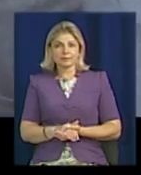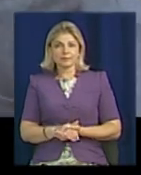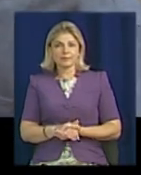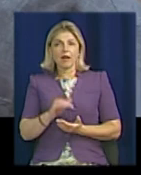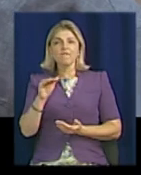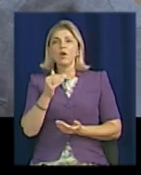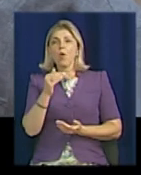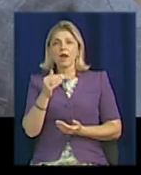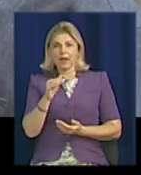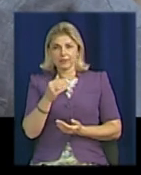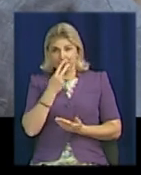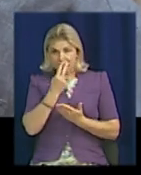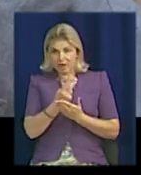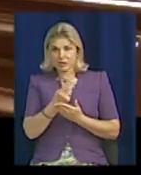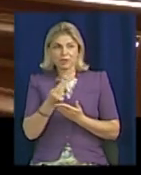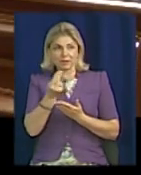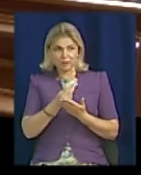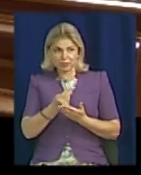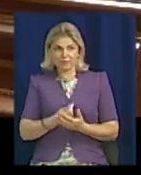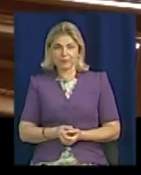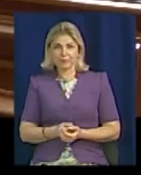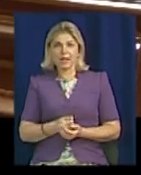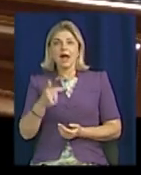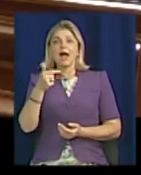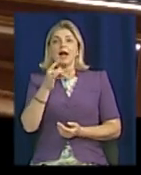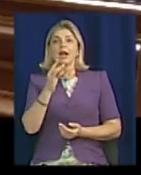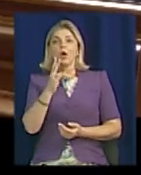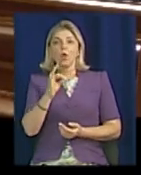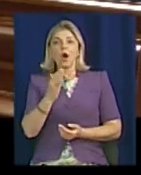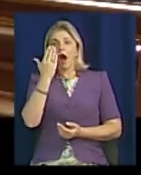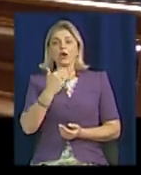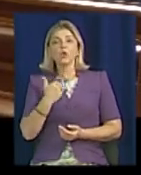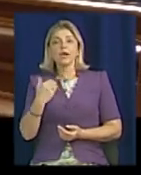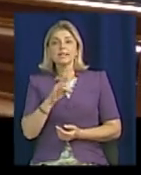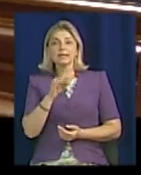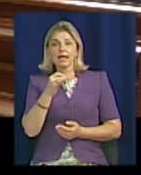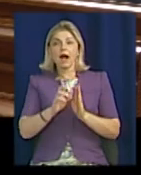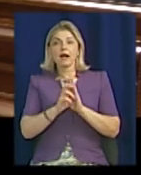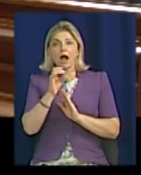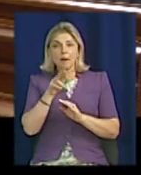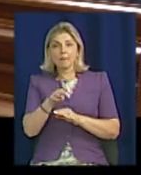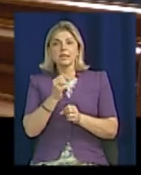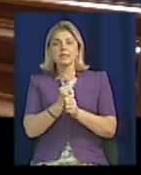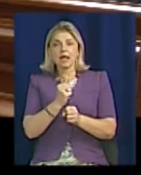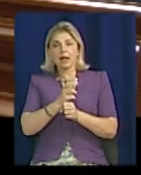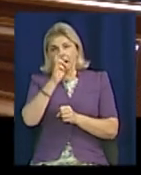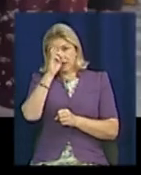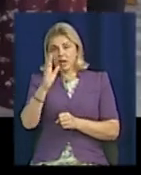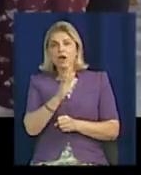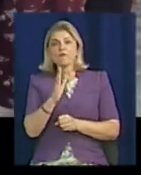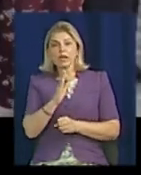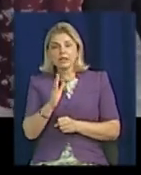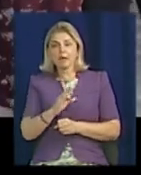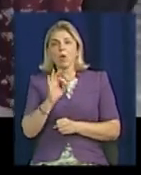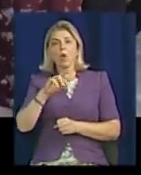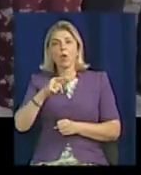фіолет на Марії бачимо. У греко-католицькому храмі Юрій Новосільський створив також образи князя Володимира, княгині Ольги,